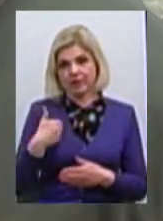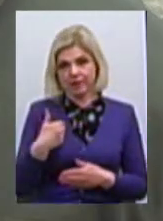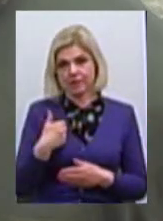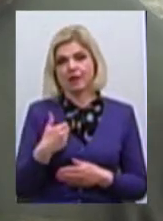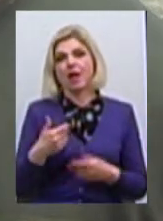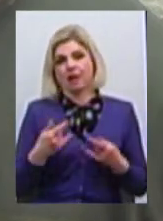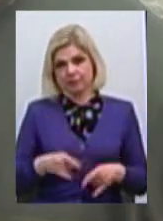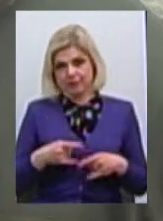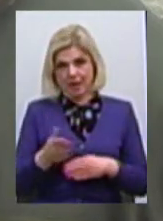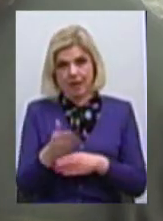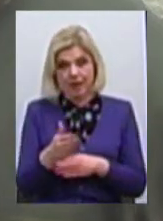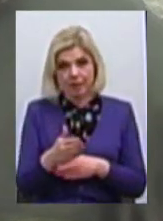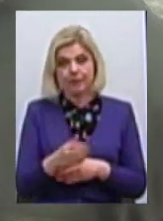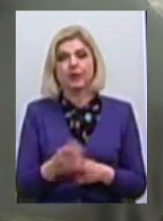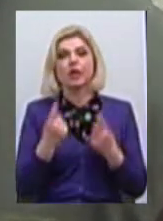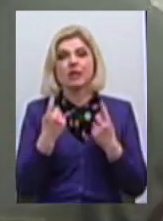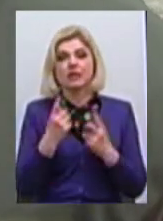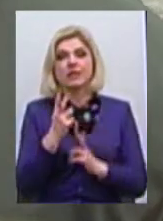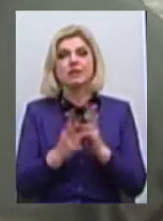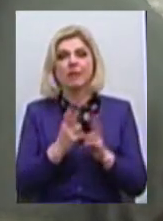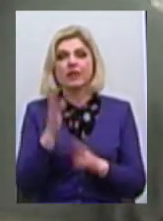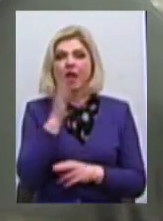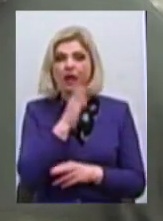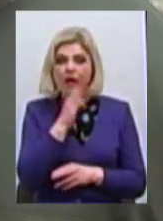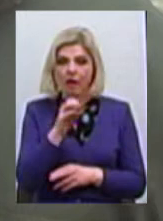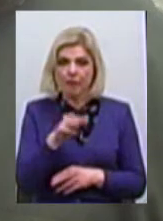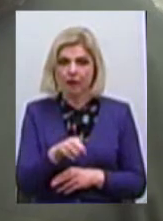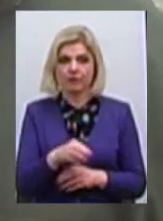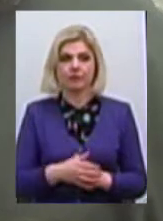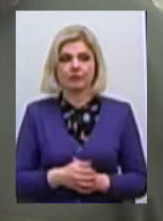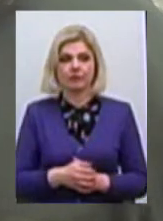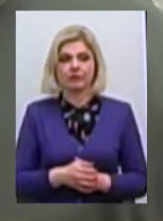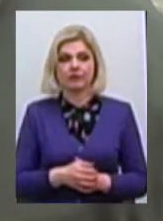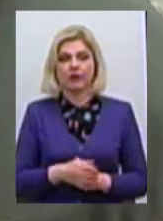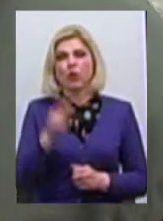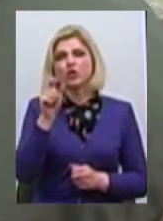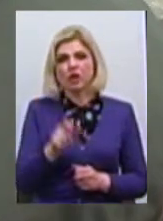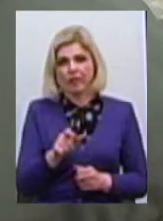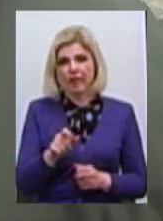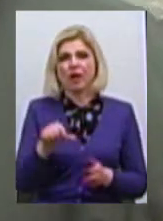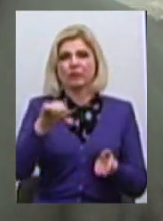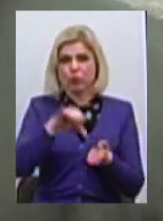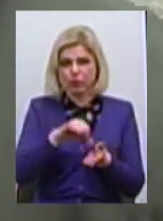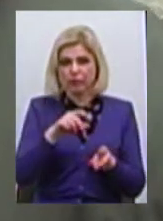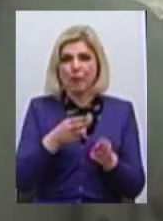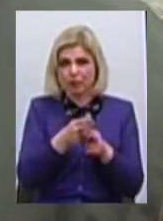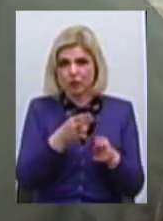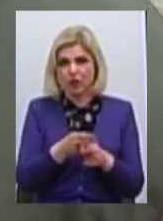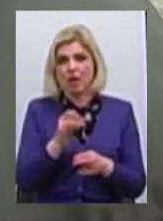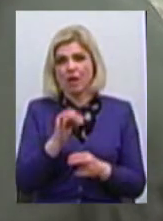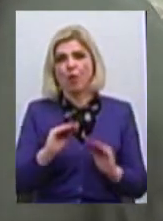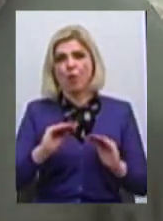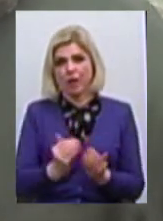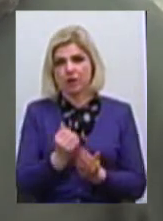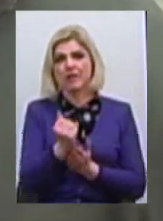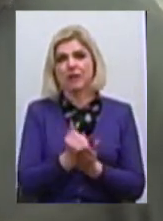нересту. Значні зміни клімату, вплив людини призвели до зменшення запасів рибних